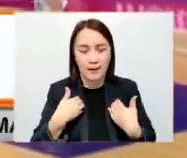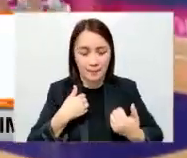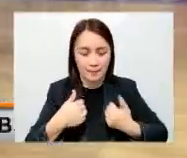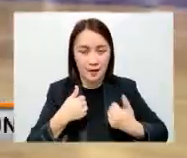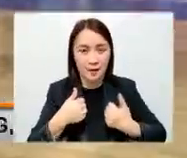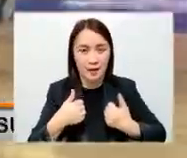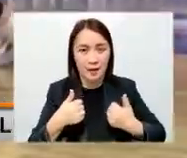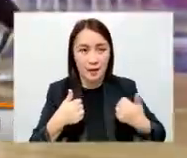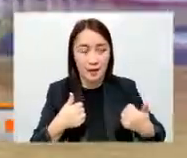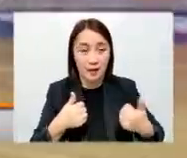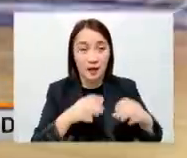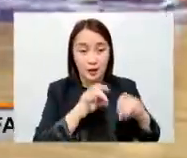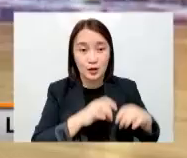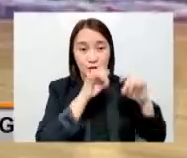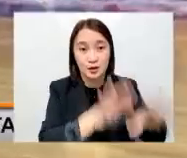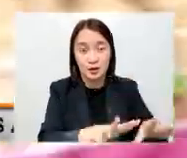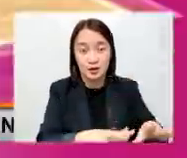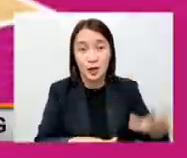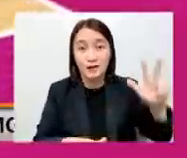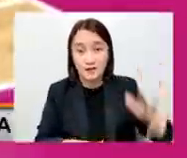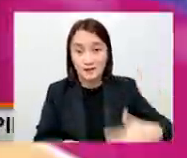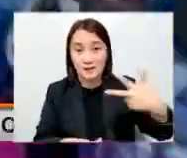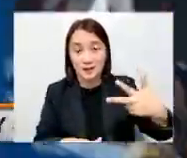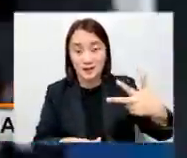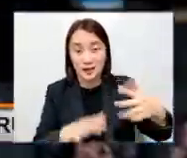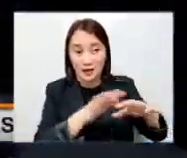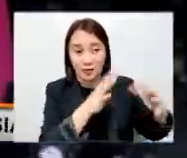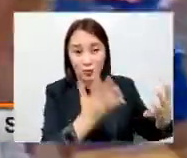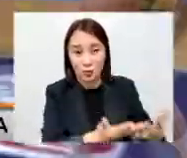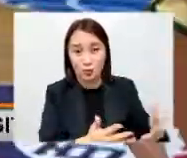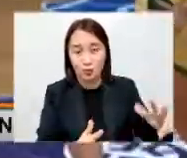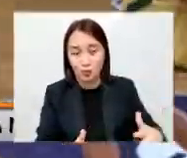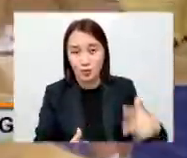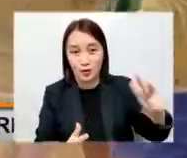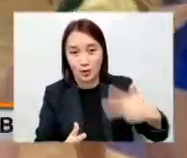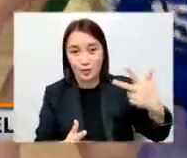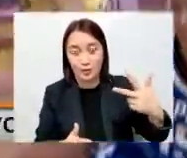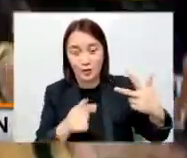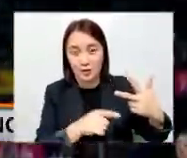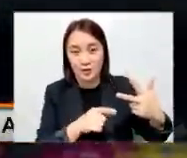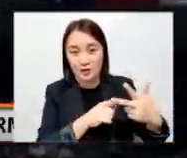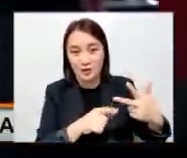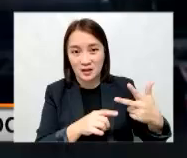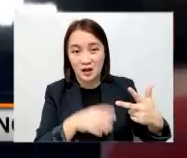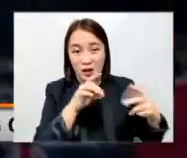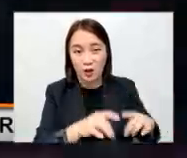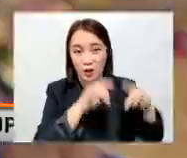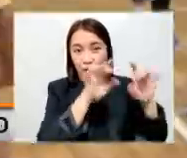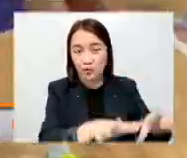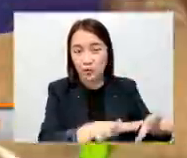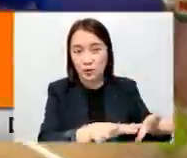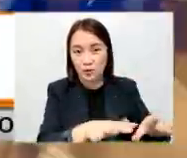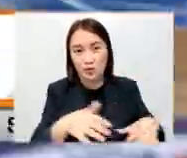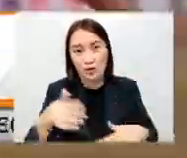na number 3 ranked team sa mundo. Simula pa lang nagpakita agad ng lakas ang mga Aussie at hindi na nakatikim ng lamang pa